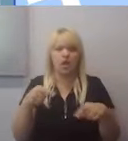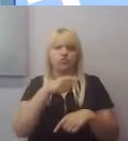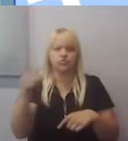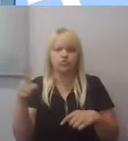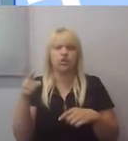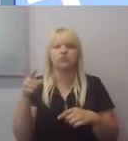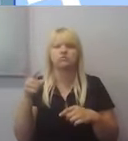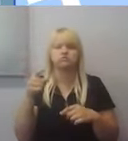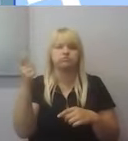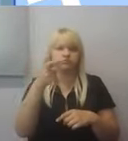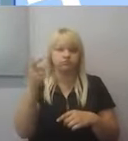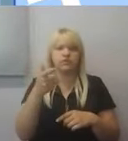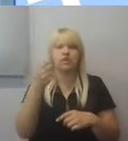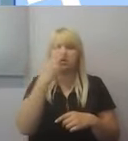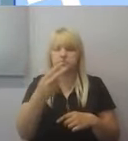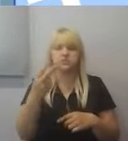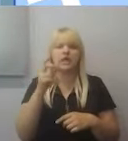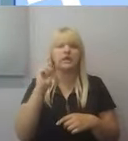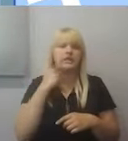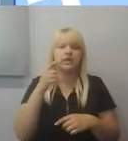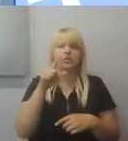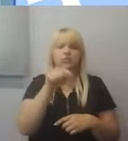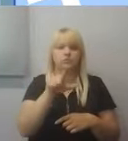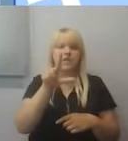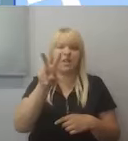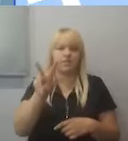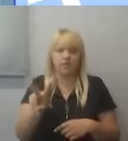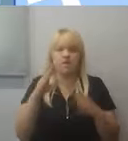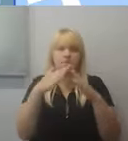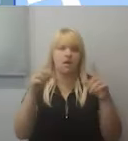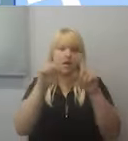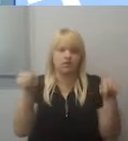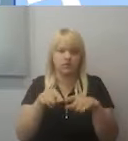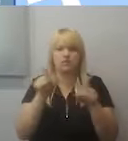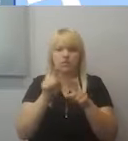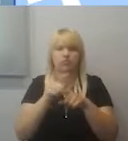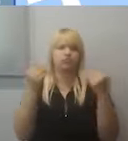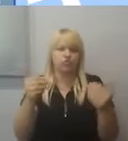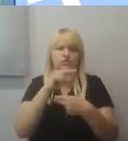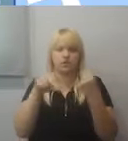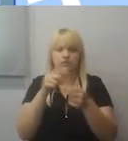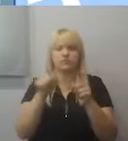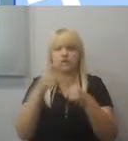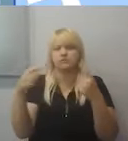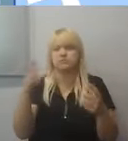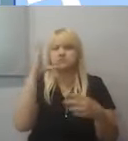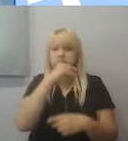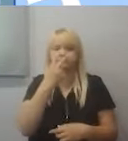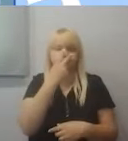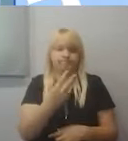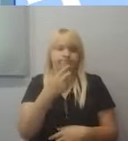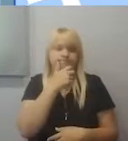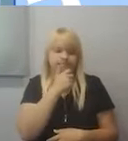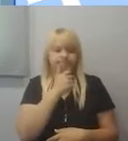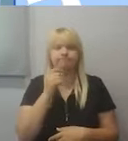mājaslapā ra.lv tā tas būs arī ar šo un visiem turpmākajiem semināriem vēl uz šo brīdi mēs esam jau